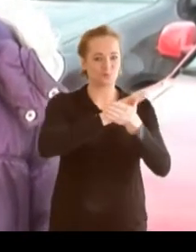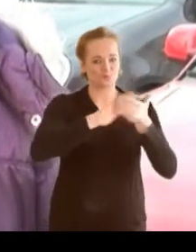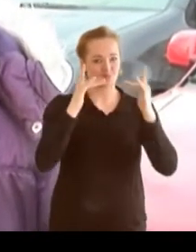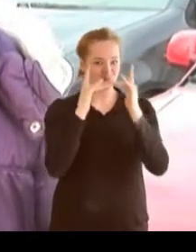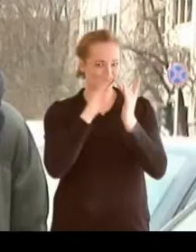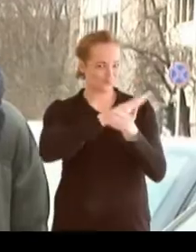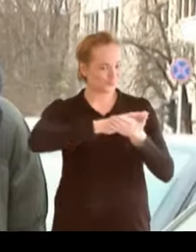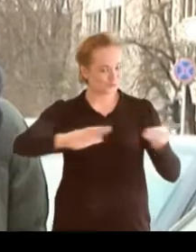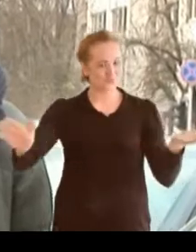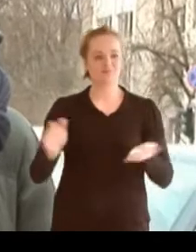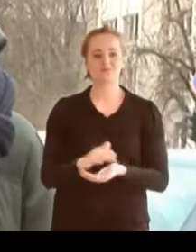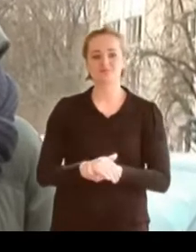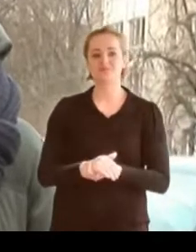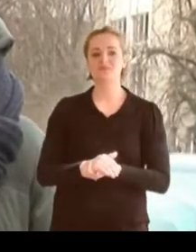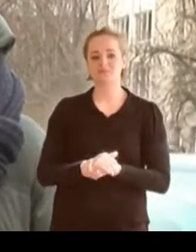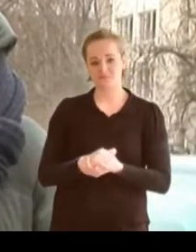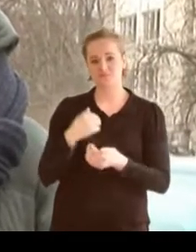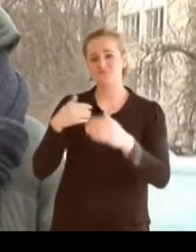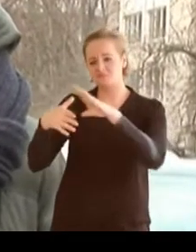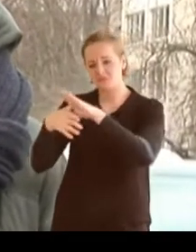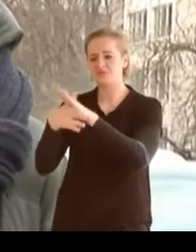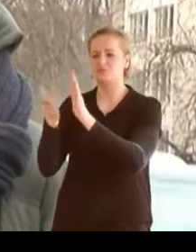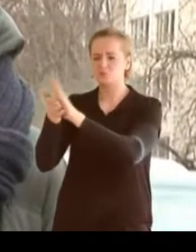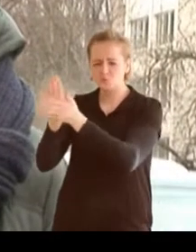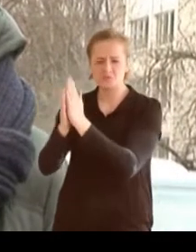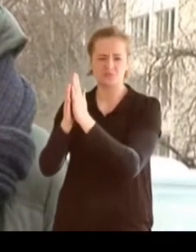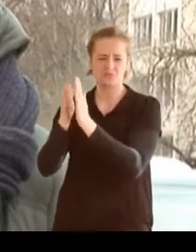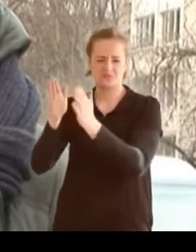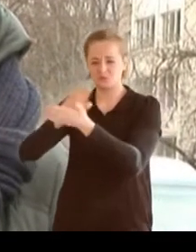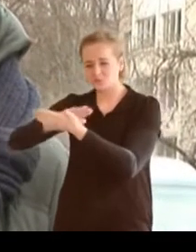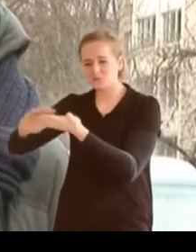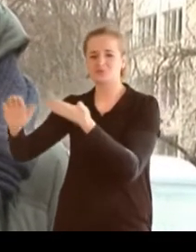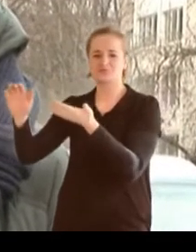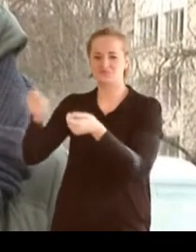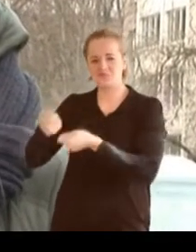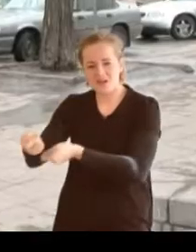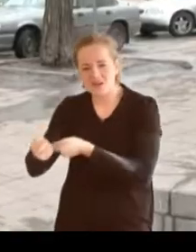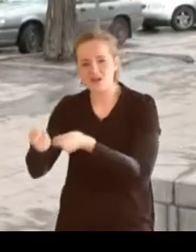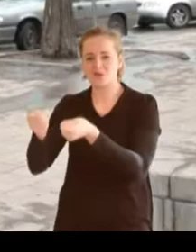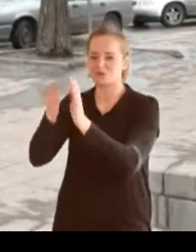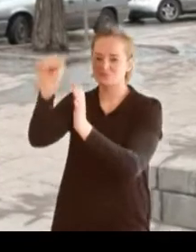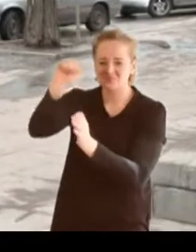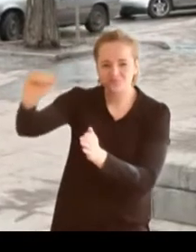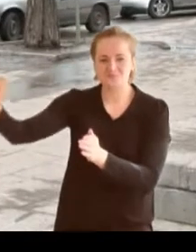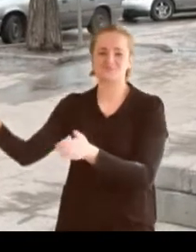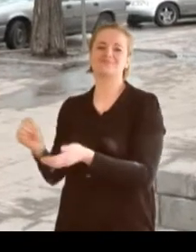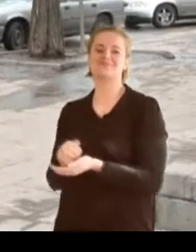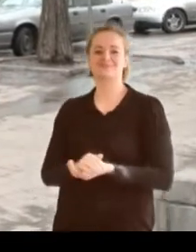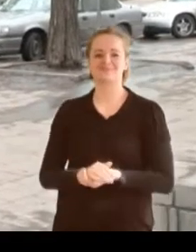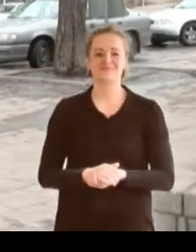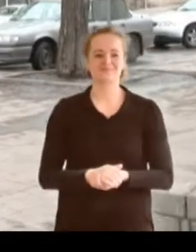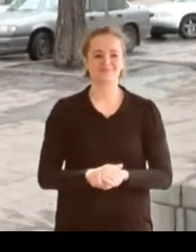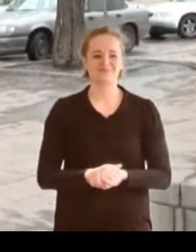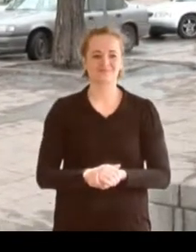lovą. Padedu tvarkytis, visada susitvarkau kambarį, kartais plaunu grindis. Aš